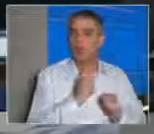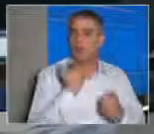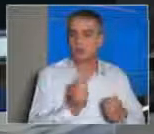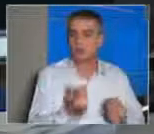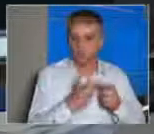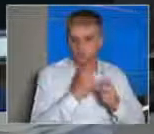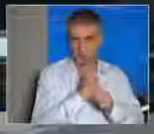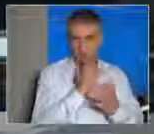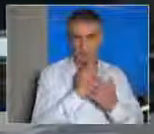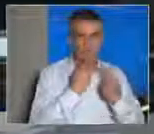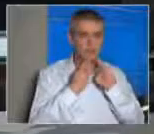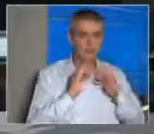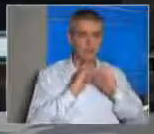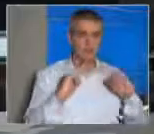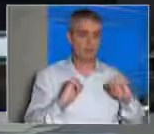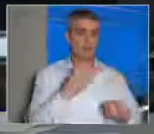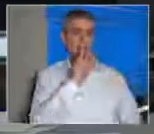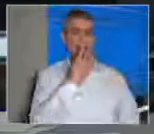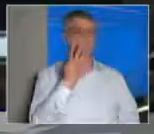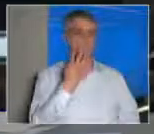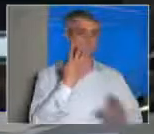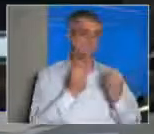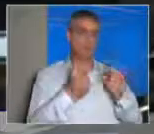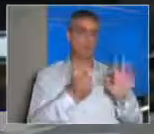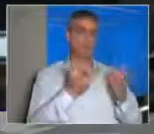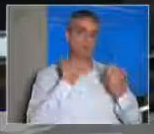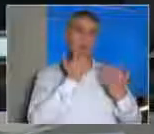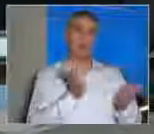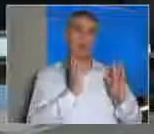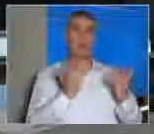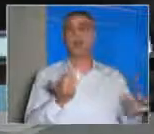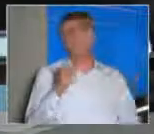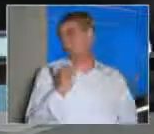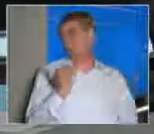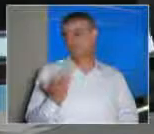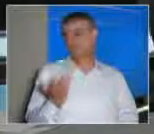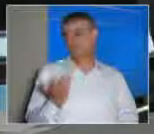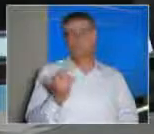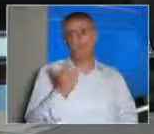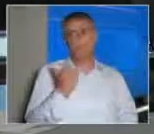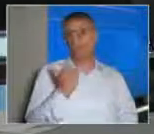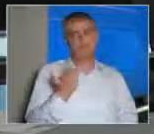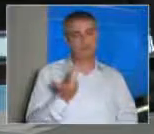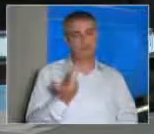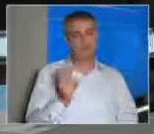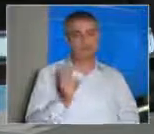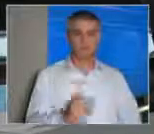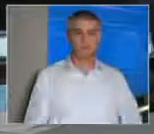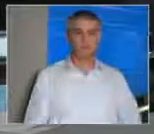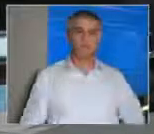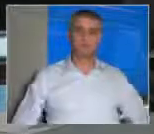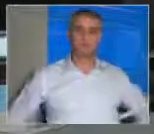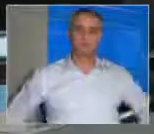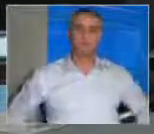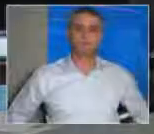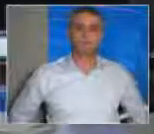במפלגת העבודה זה דיון בנפרד, אני מדברת באופן כללי. לא, 44 מנדטים זה טוב, 6 מנדטים זה רע. נכון, חד משמעית. חד משמעית, אבל זה